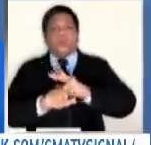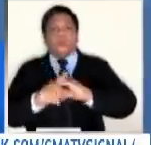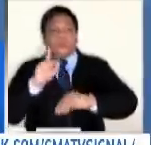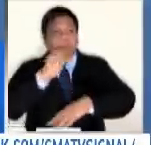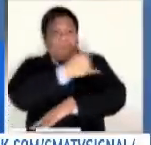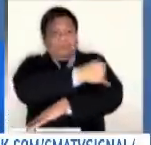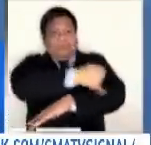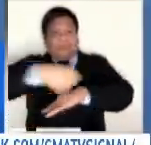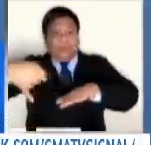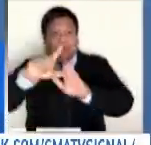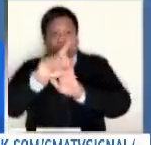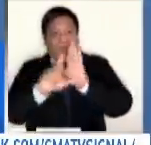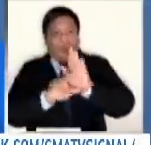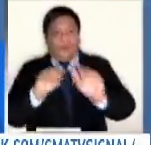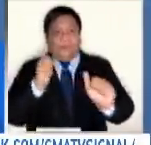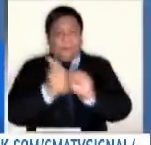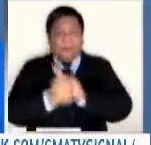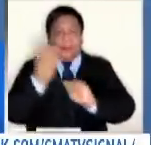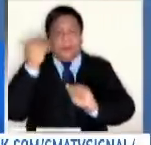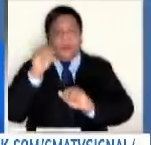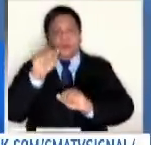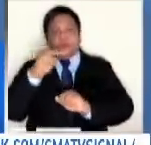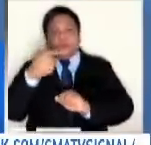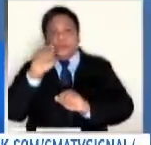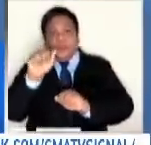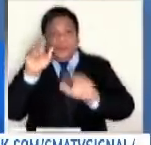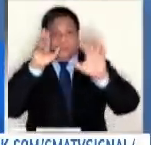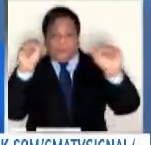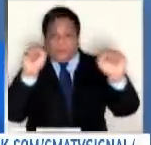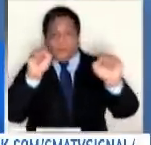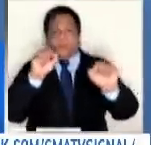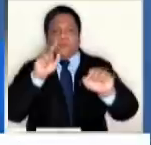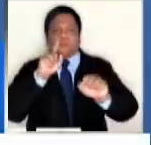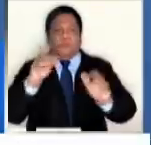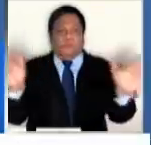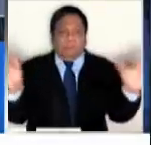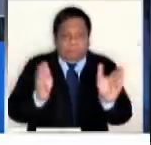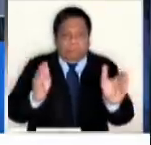Administrasyong Arroyo ang ating Territorial Sea.